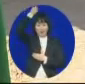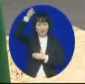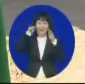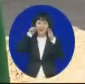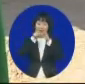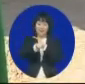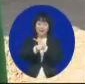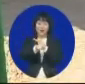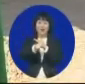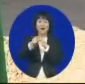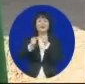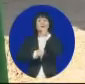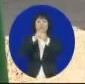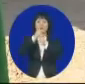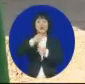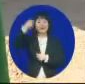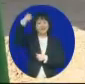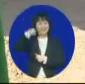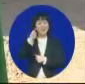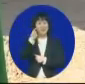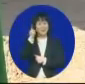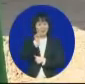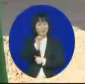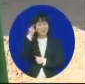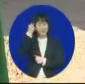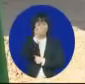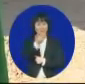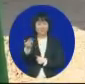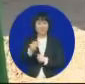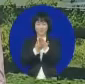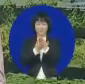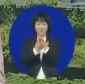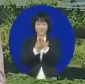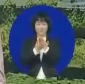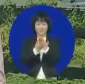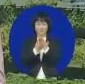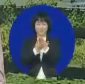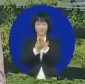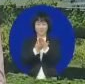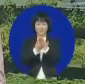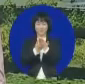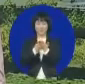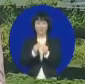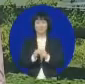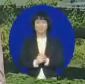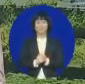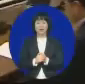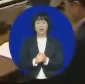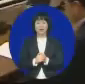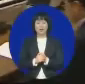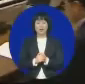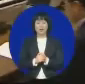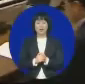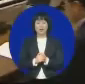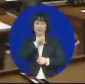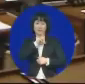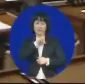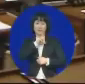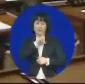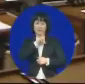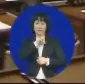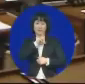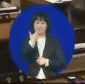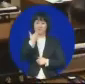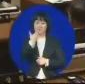오셔서 우리 조상의 숨결을 느껴보는 건 어떨까요 다음은 간추린 소식입니다 용인시